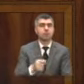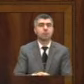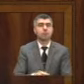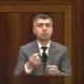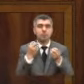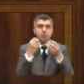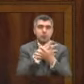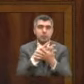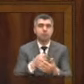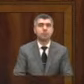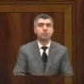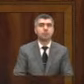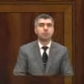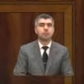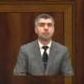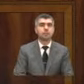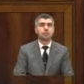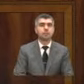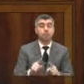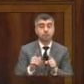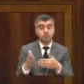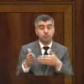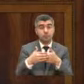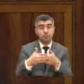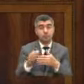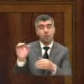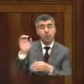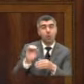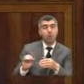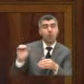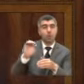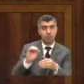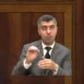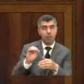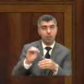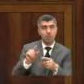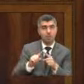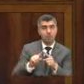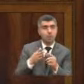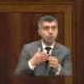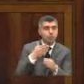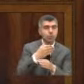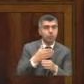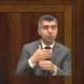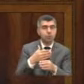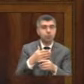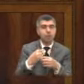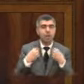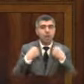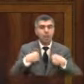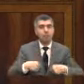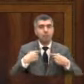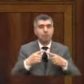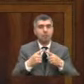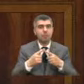تفاجئنا. ولكن ملي شدوا في اوروبا، السيد اللي ما كيخرجش يشري قميجه ديالو، هذيك القميجه راه حنا اللي كنصنعوها